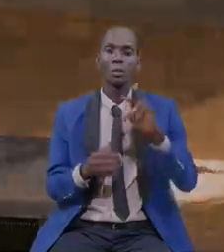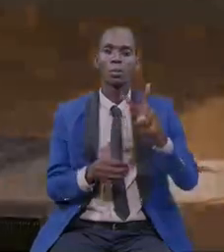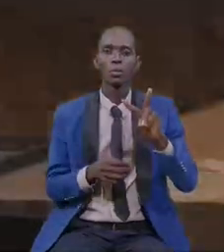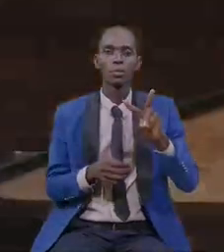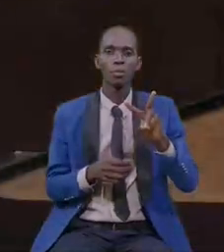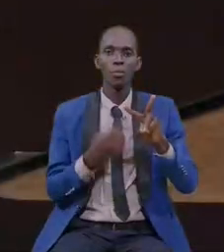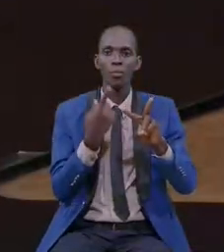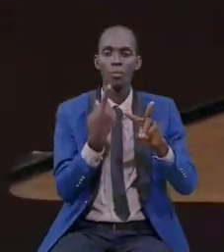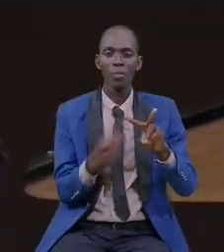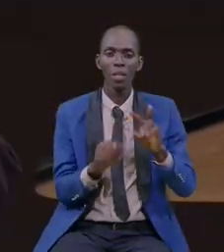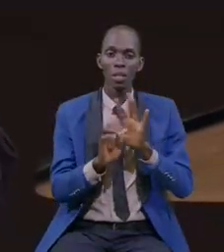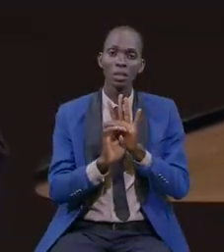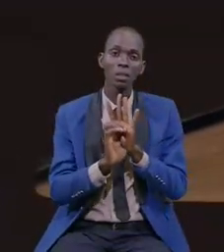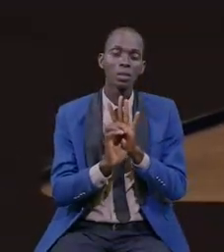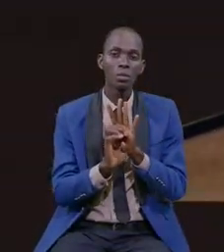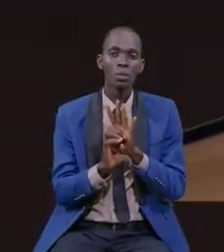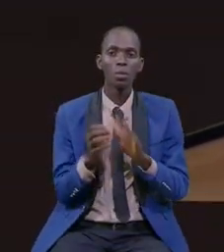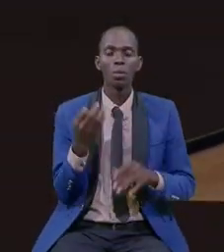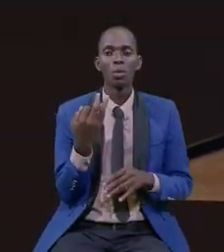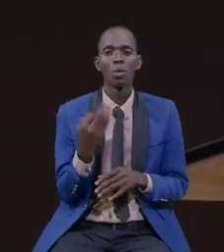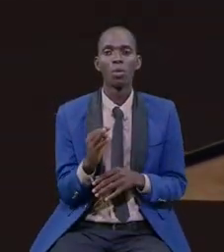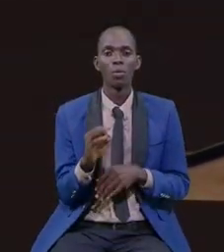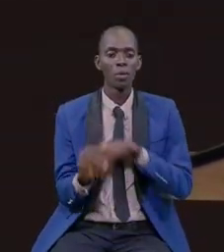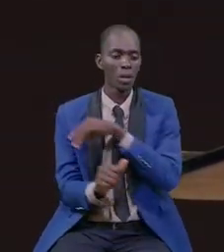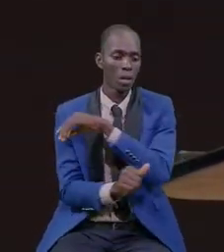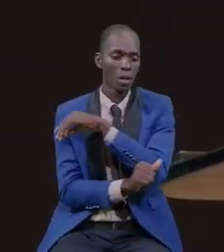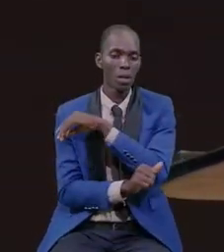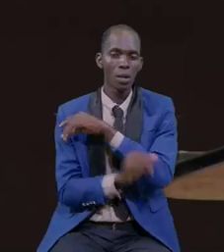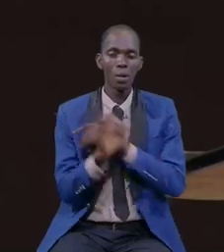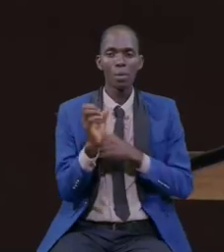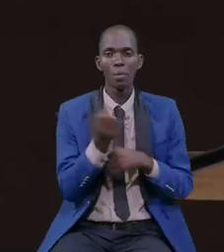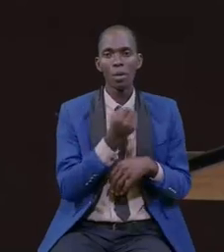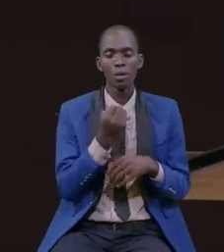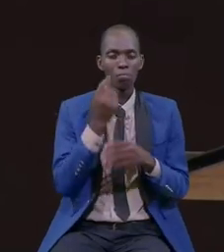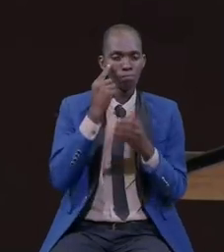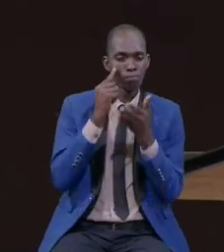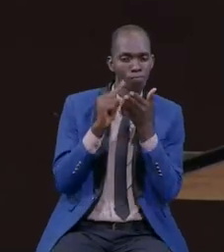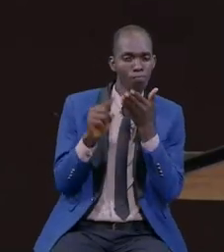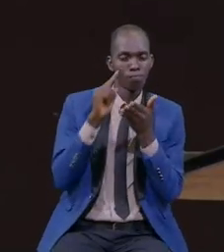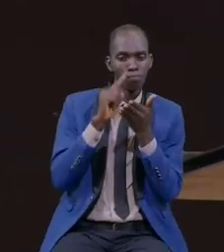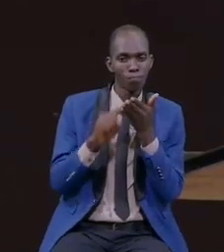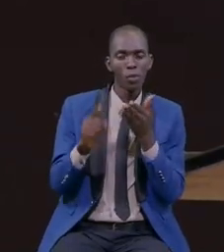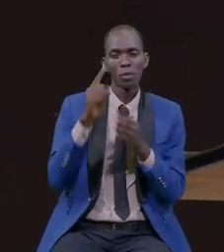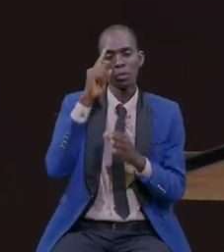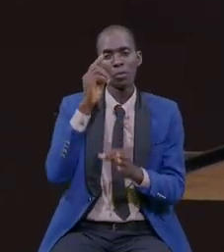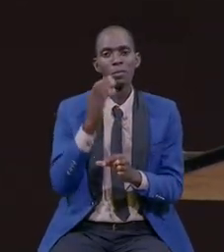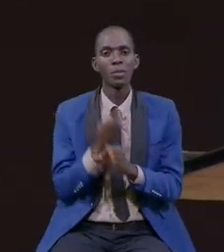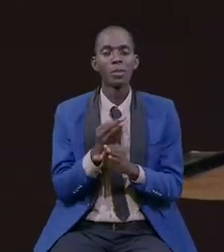du modèle de la foi d'Abraham